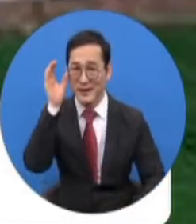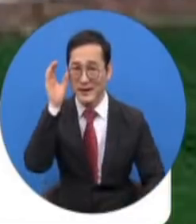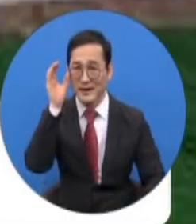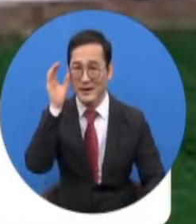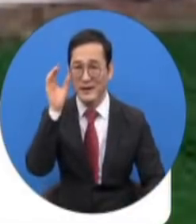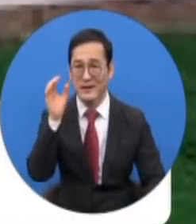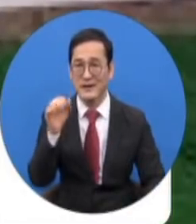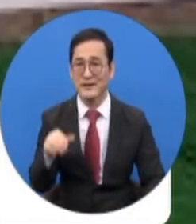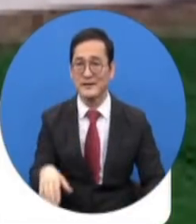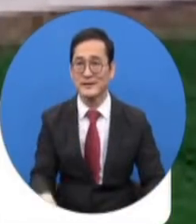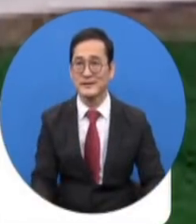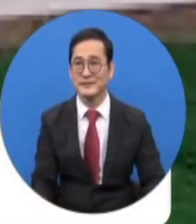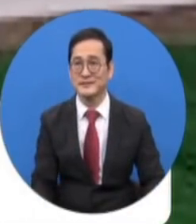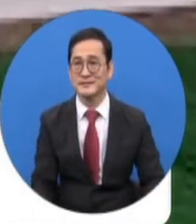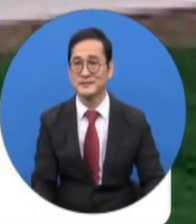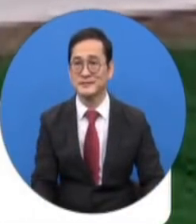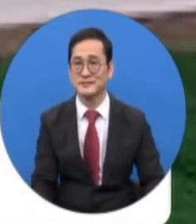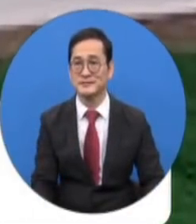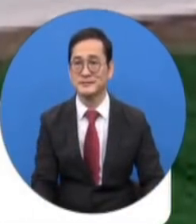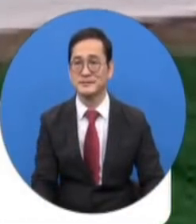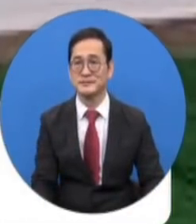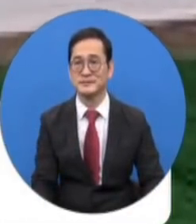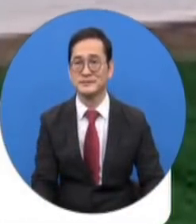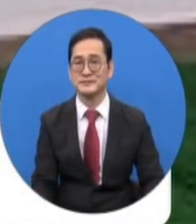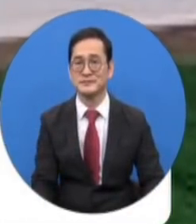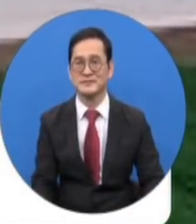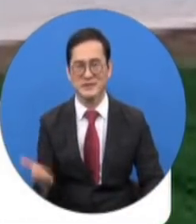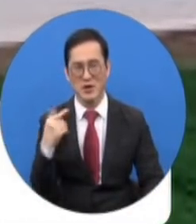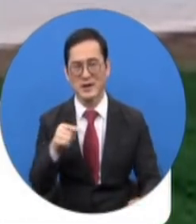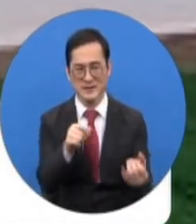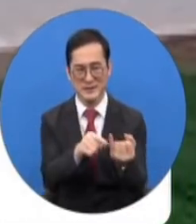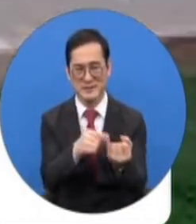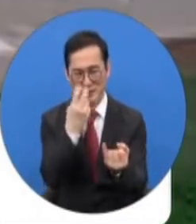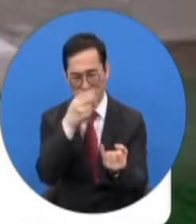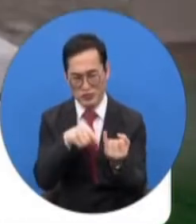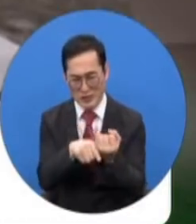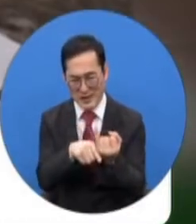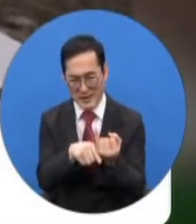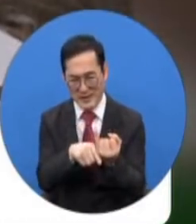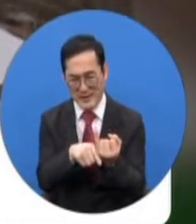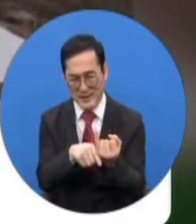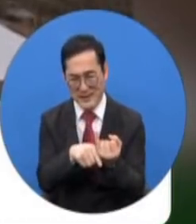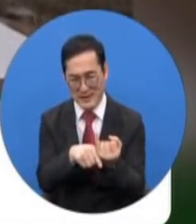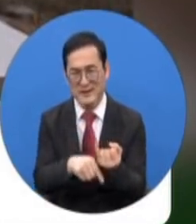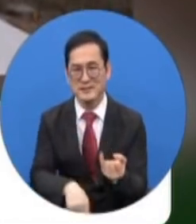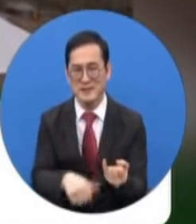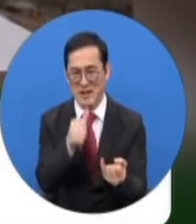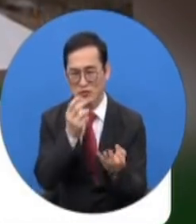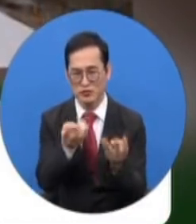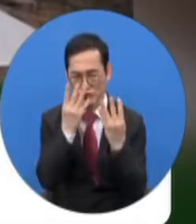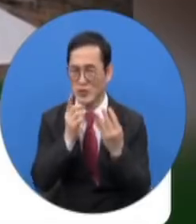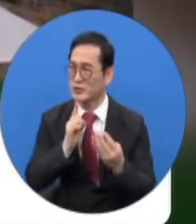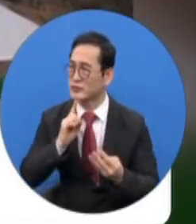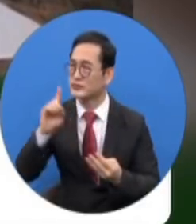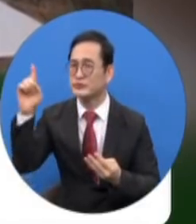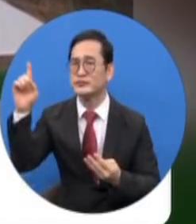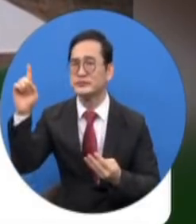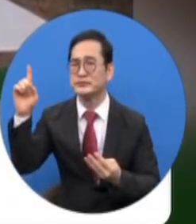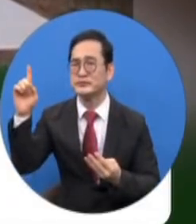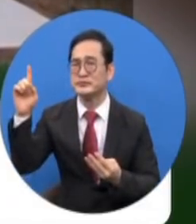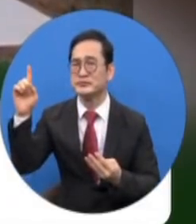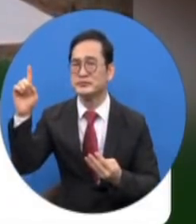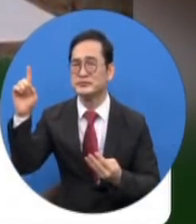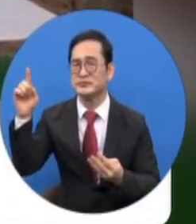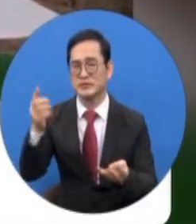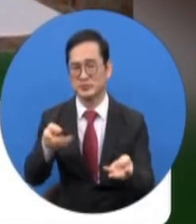한다는 의미도 있을 것이고 아무래도 이 적폐 수사로 구속이 됐다가 사면된 박근혜 전 대통령과 윤석열